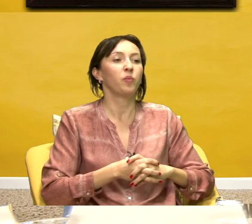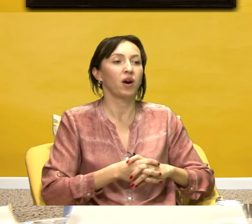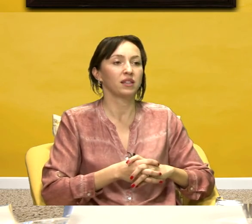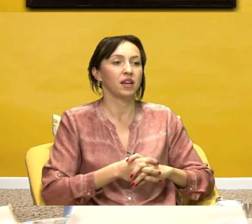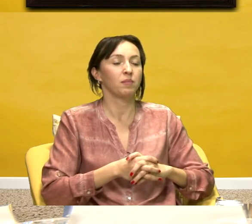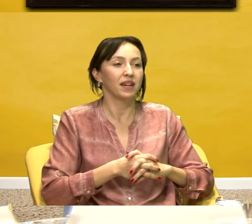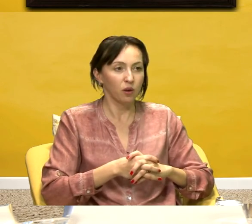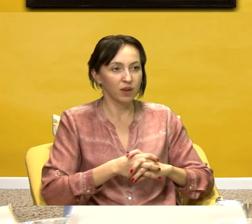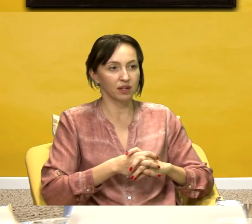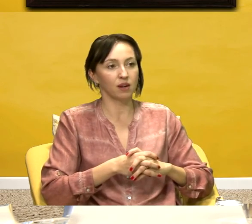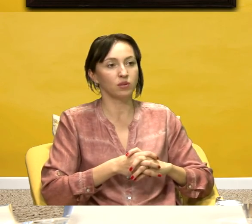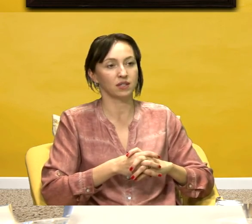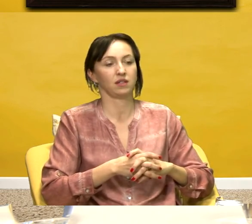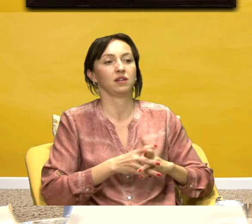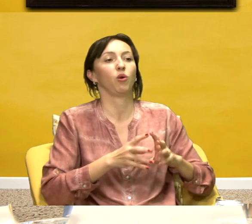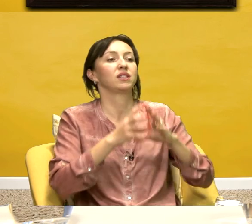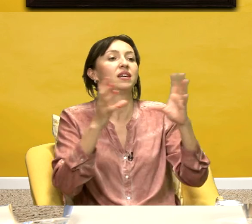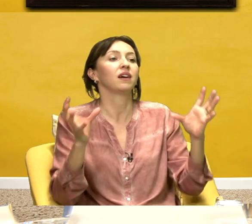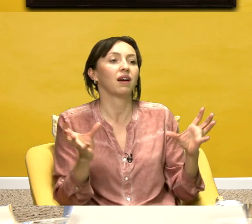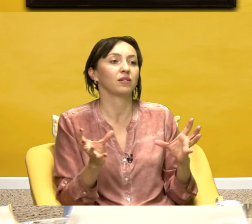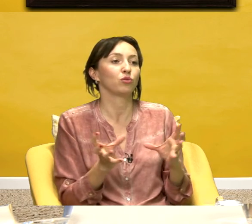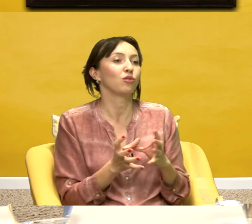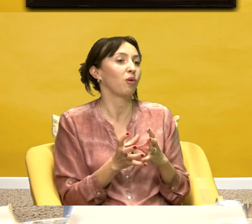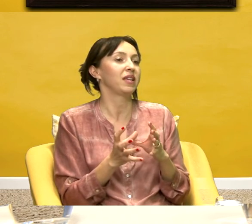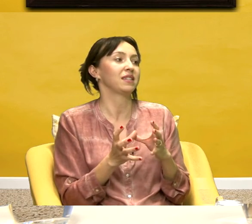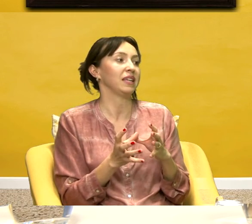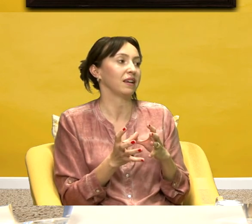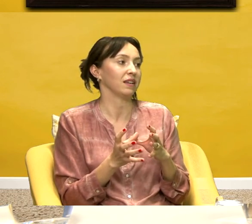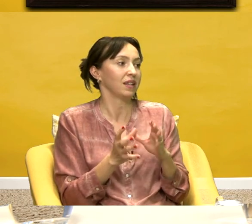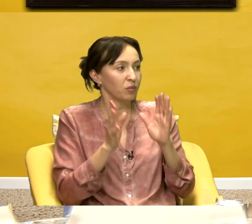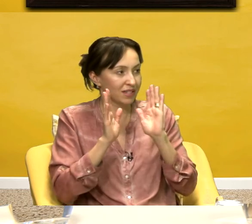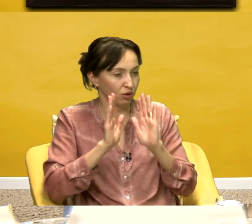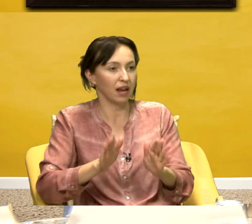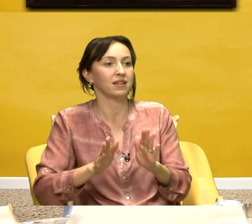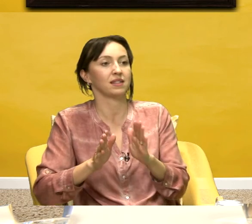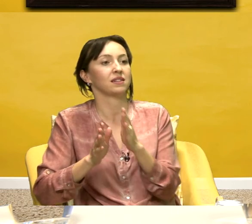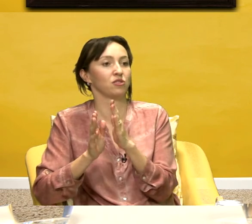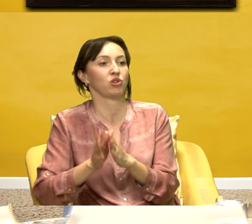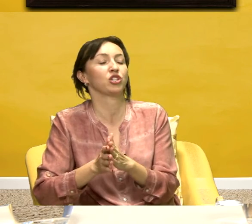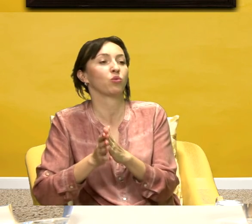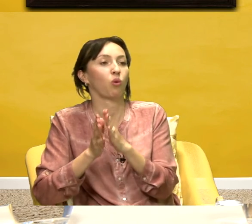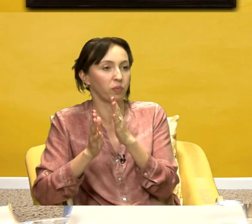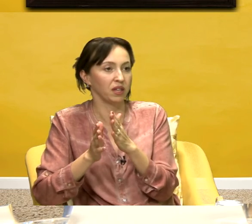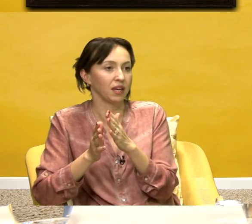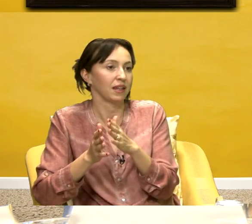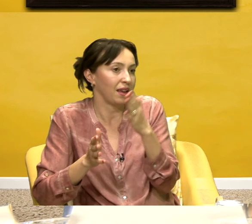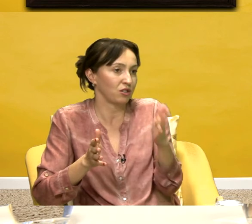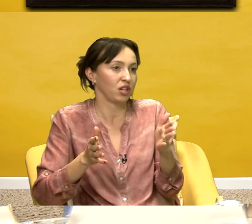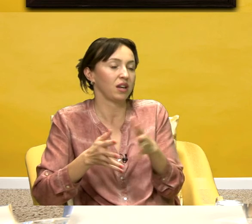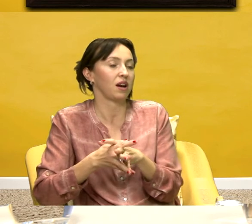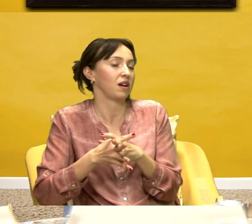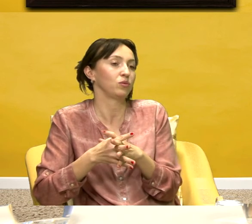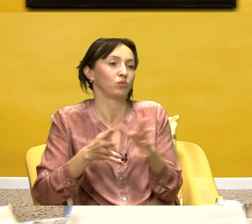spune că nu poate mereu, mereu să o țină ca într-un glob de sticlă. Trebuie să o lase să se joace cu copiii.